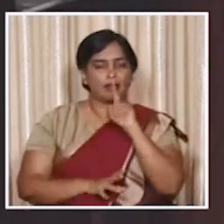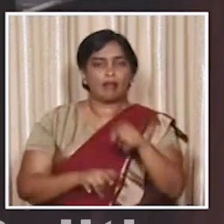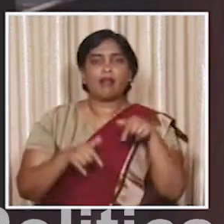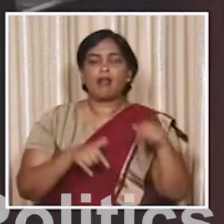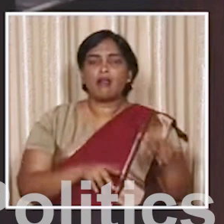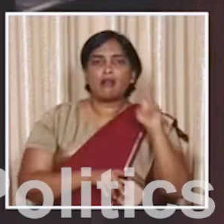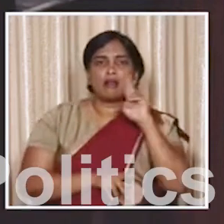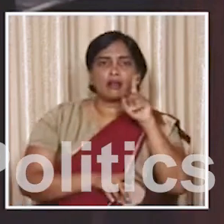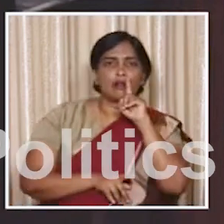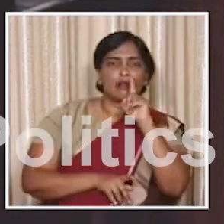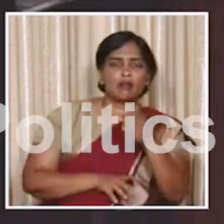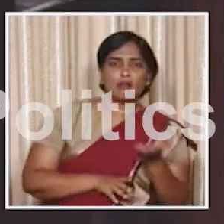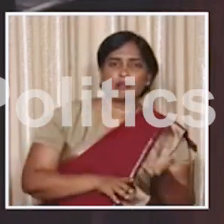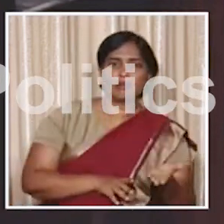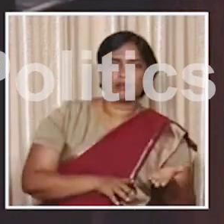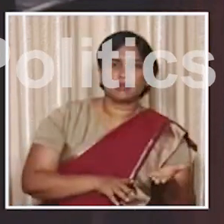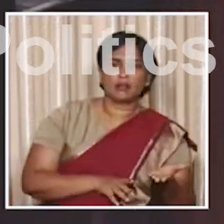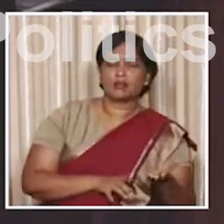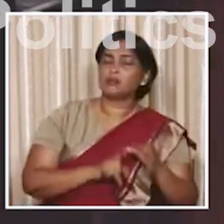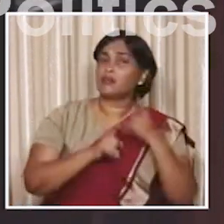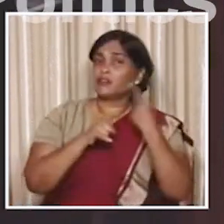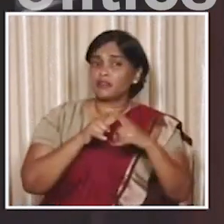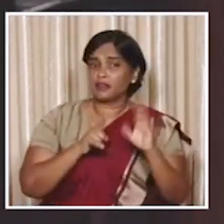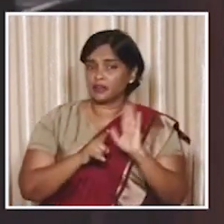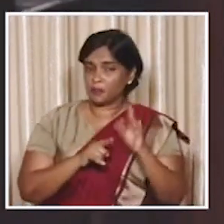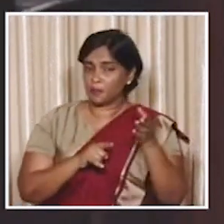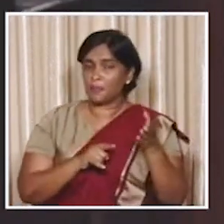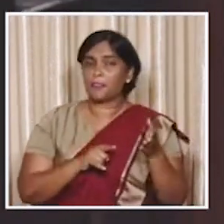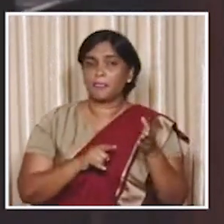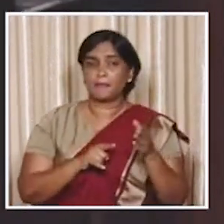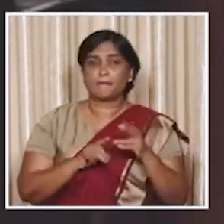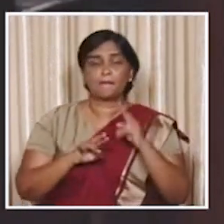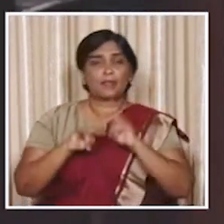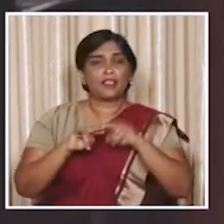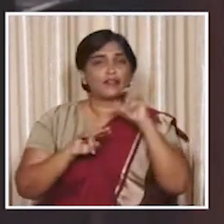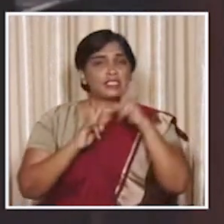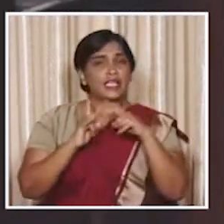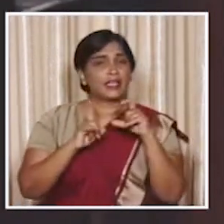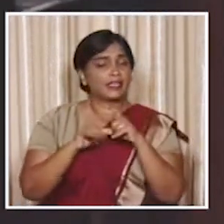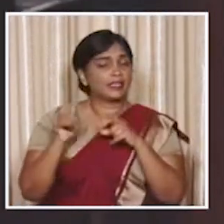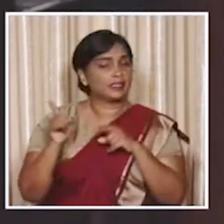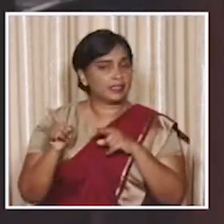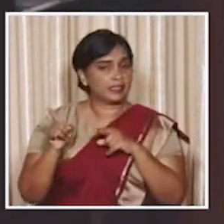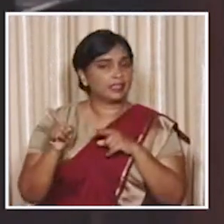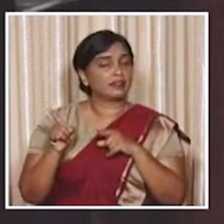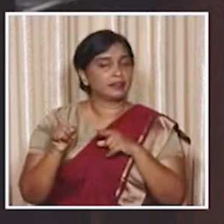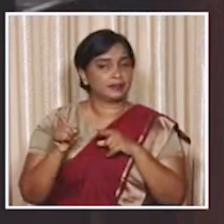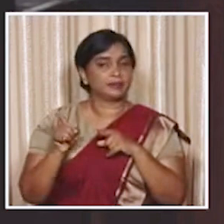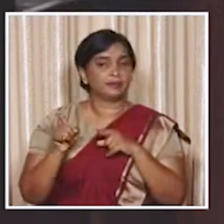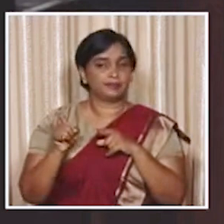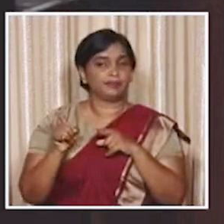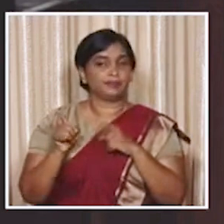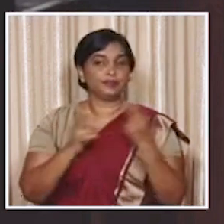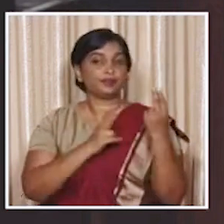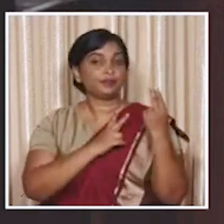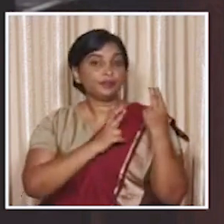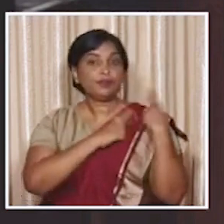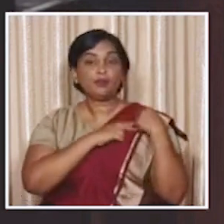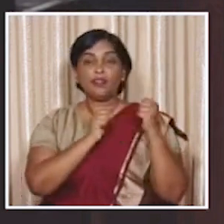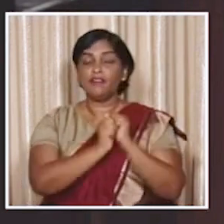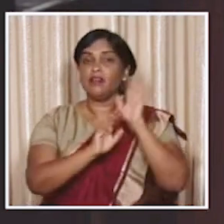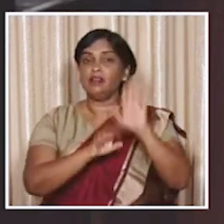මේ ගෙනල්ලා තියෙන්නේ. ඒ විතරක්ද? අර දූෂණ විරෝධී ඒක බාරව කටයුතු